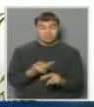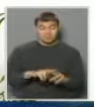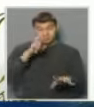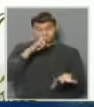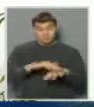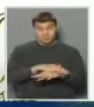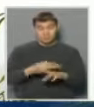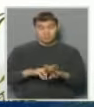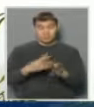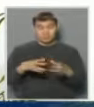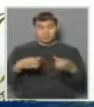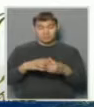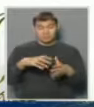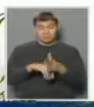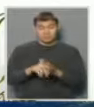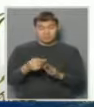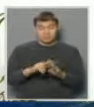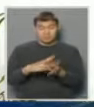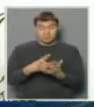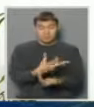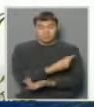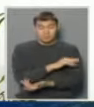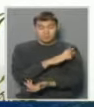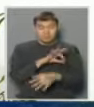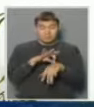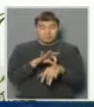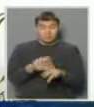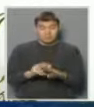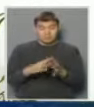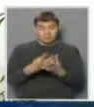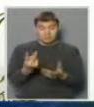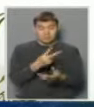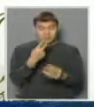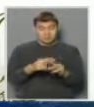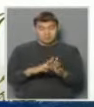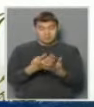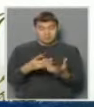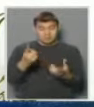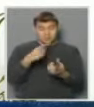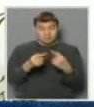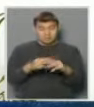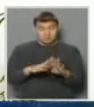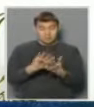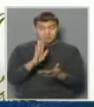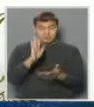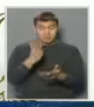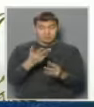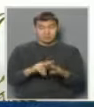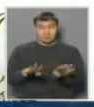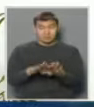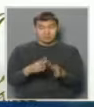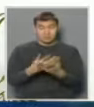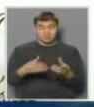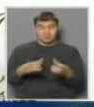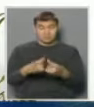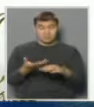мақсат бізде жаңағы вакцинация жүргізу. Екінші мақсатымыз бұл жаңағы аурудың ауыр